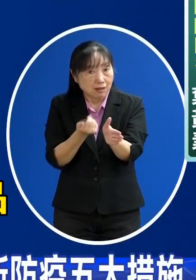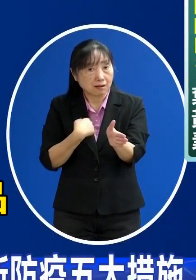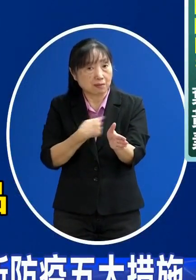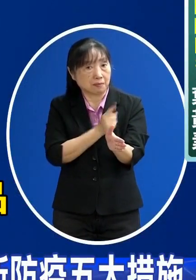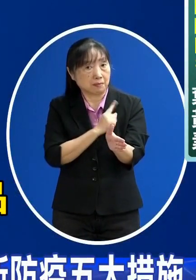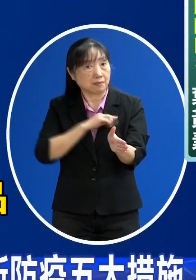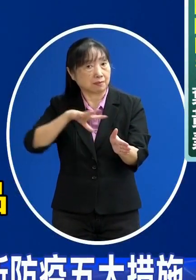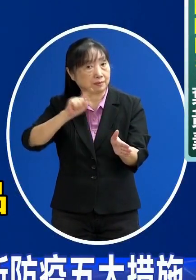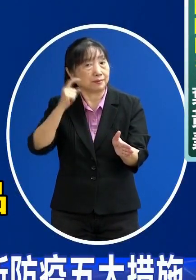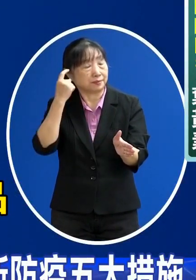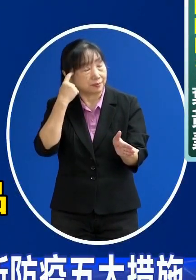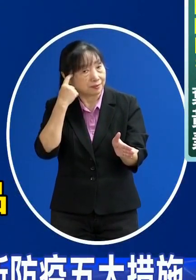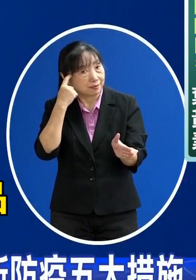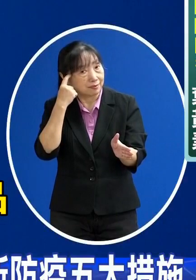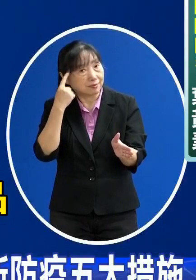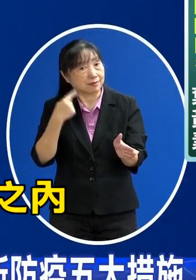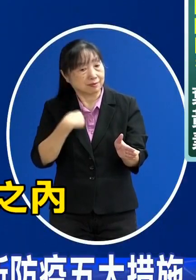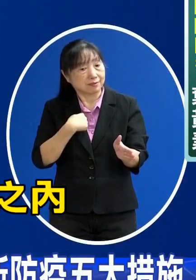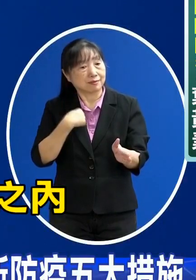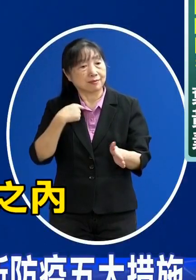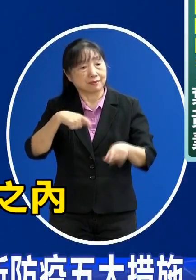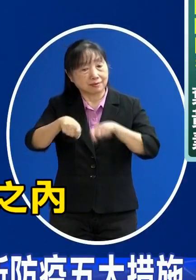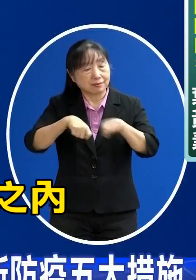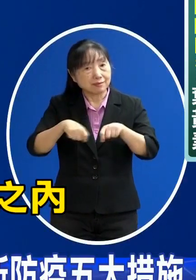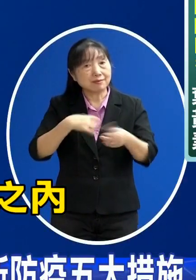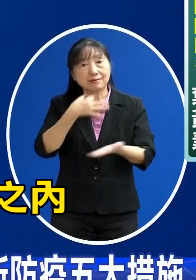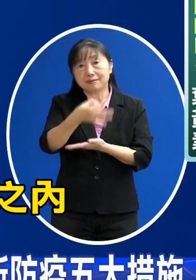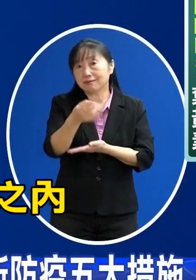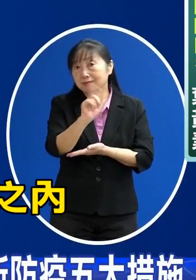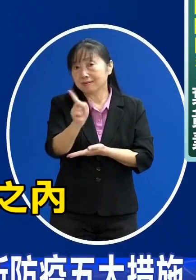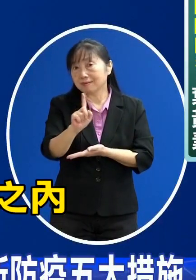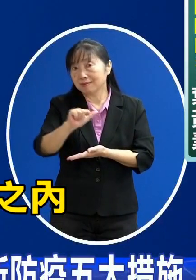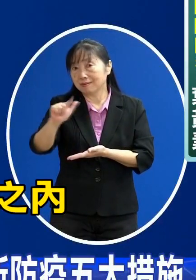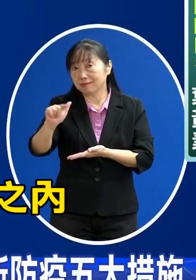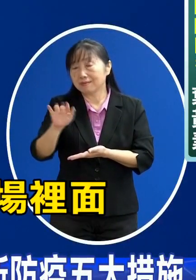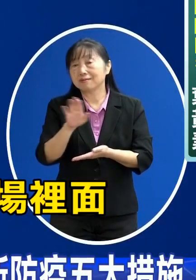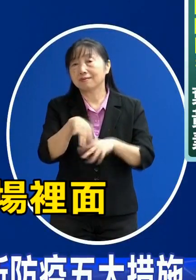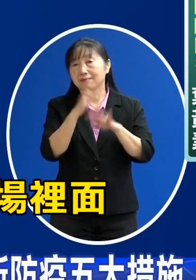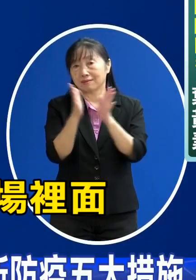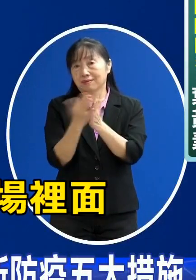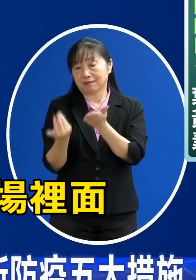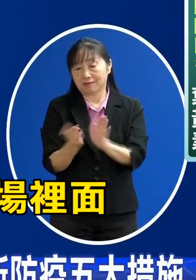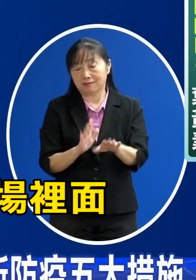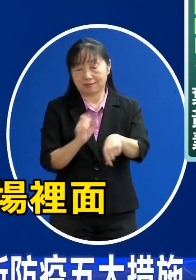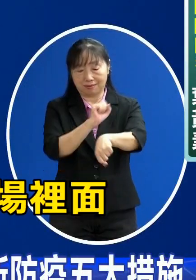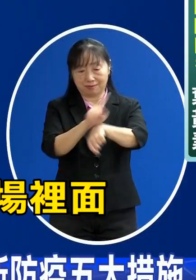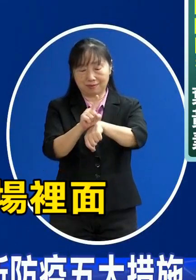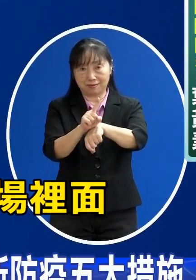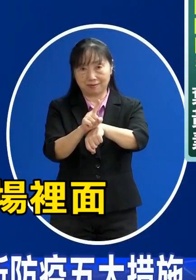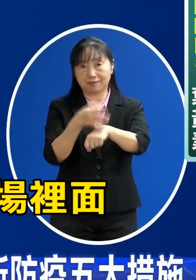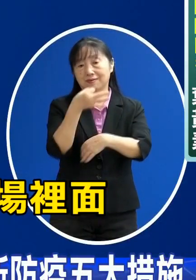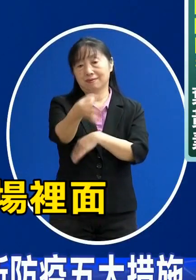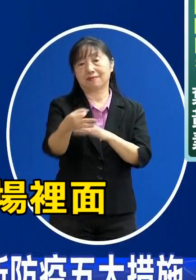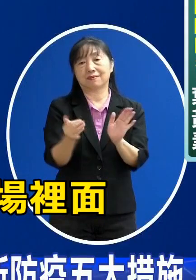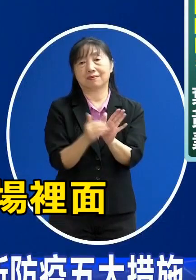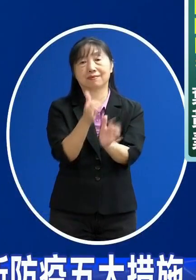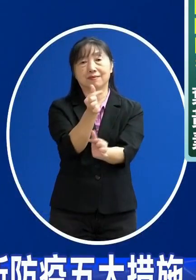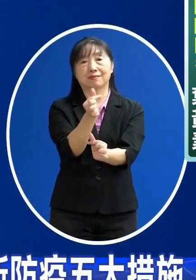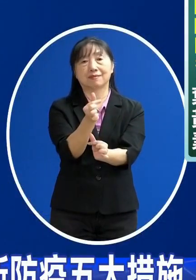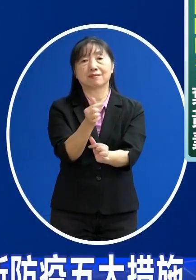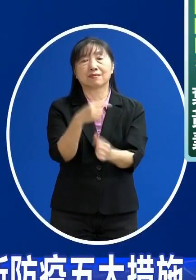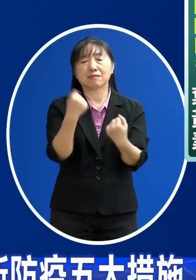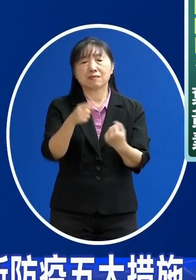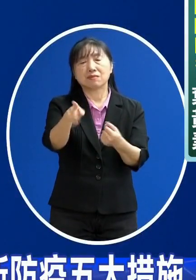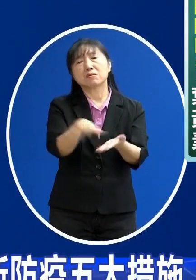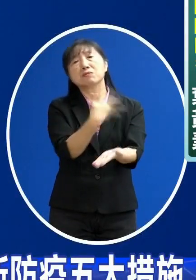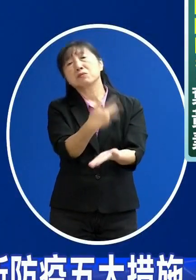哪一些的一个这个产品或者是物品，能够在一个小时之内不要逗留在我们的一个传统市场里面，那避